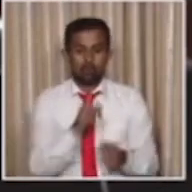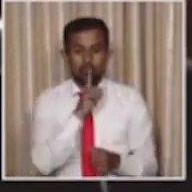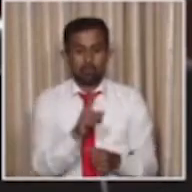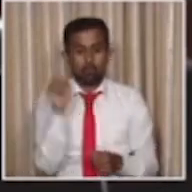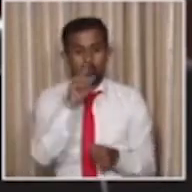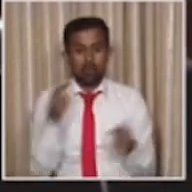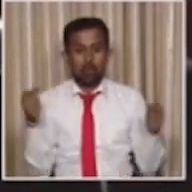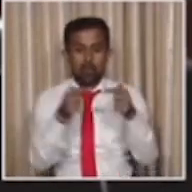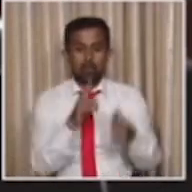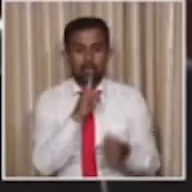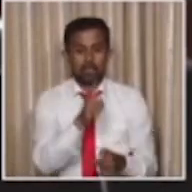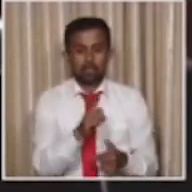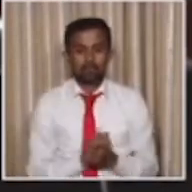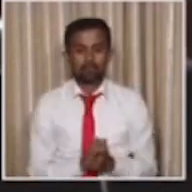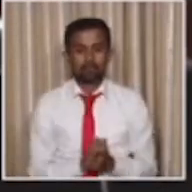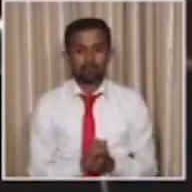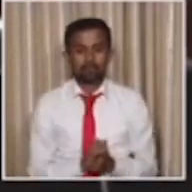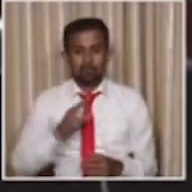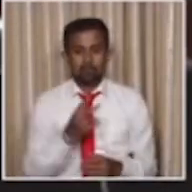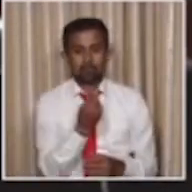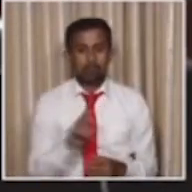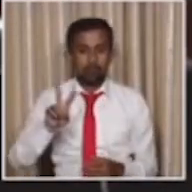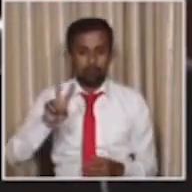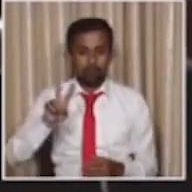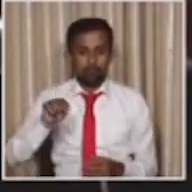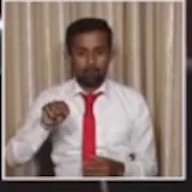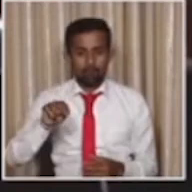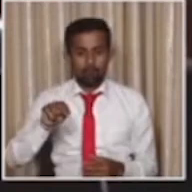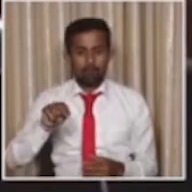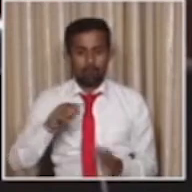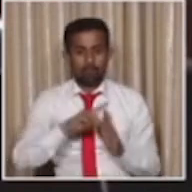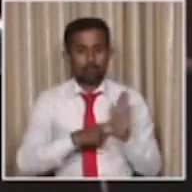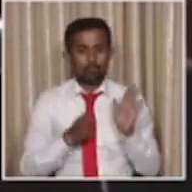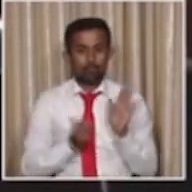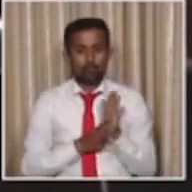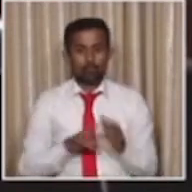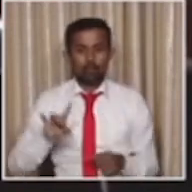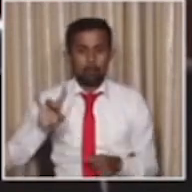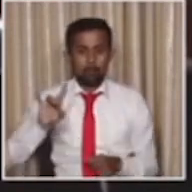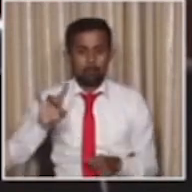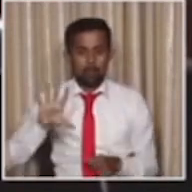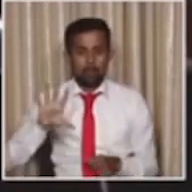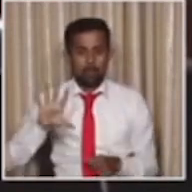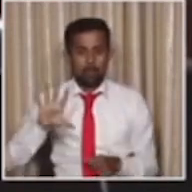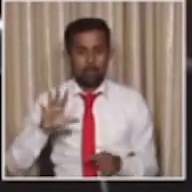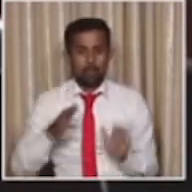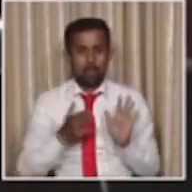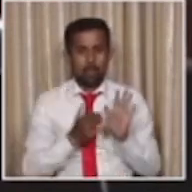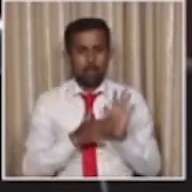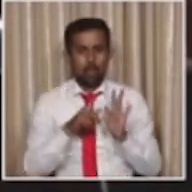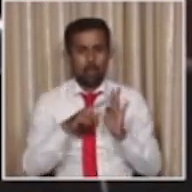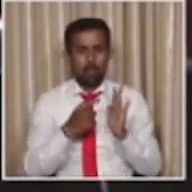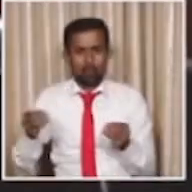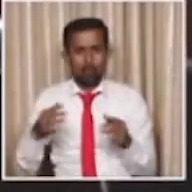කතාව පටන් ගන්නට ඕනේ. ගරු මූලාසනාරුඩ මන්ත්‍රීතුමියනි 2020 ජූලි මාසේ 15 වෙනිදා මොරිෂස් කියන